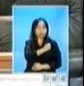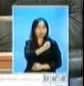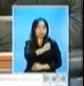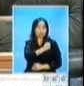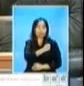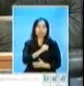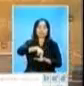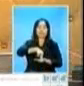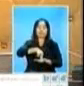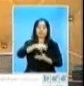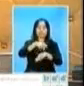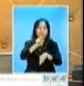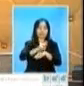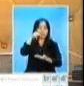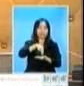านประธาน